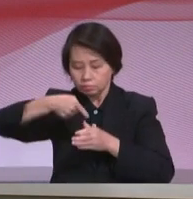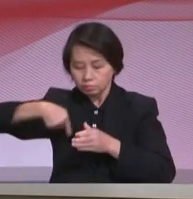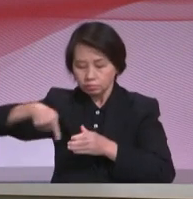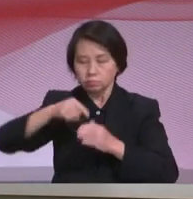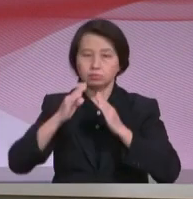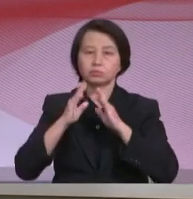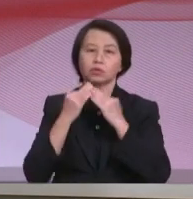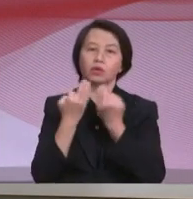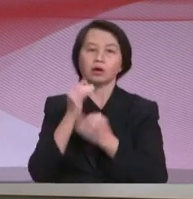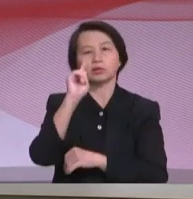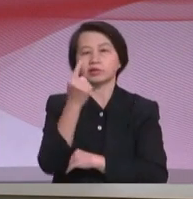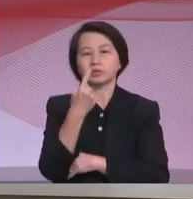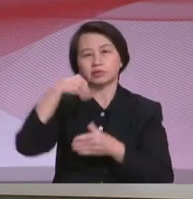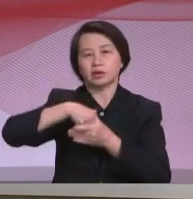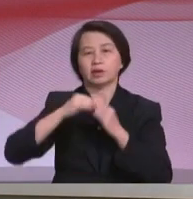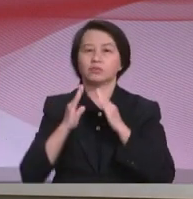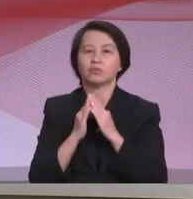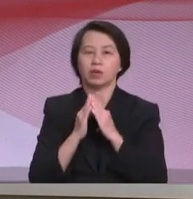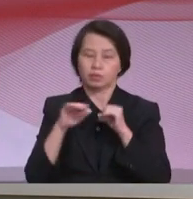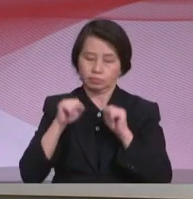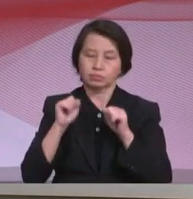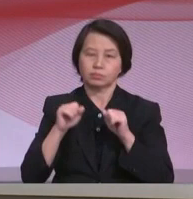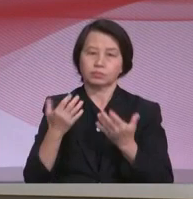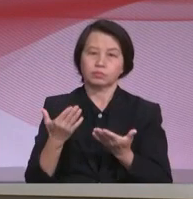sama. Ini dibenarkan.